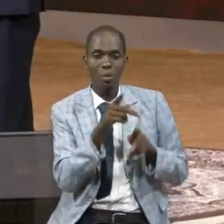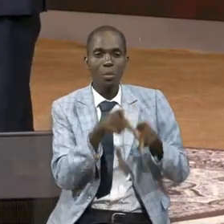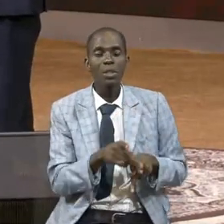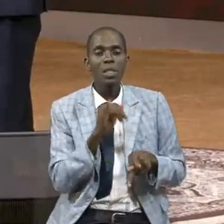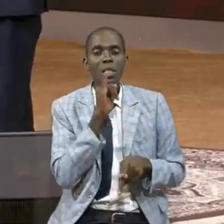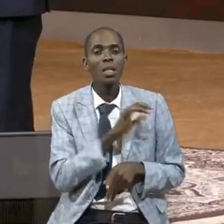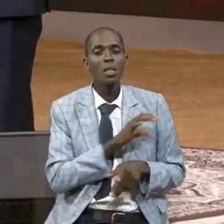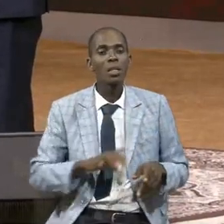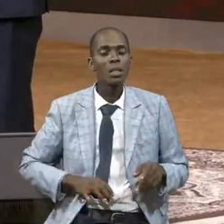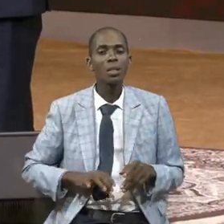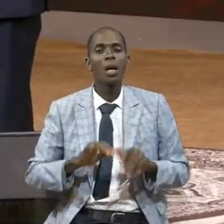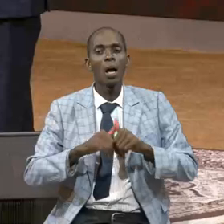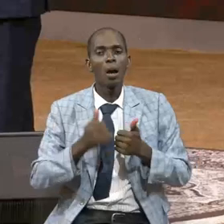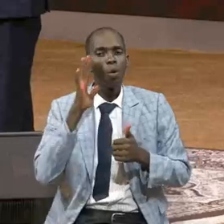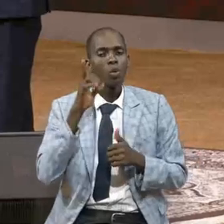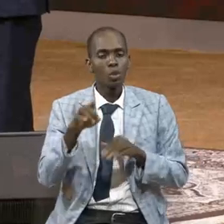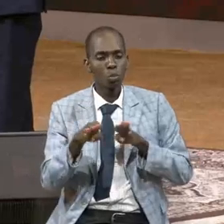Christ, comment